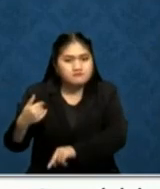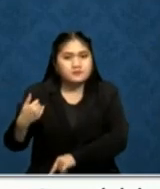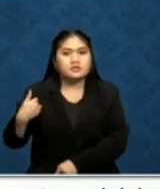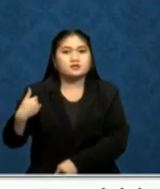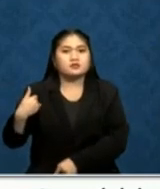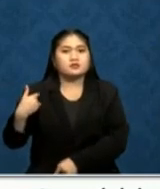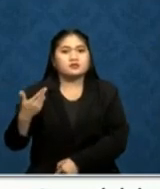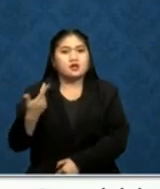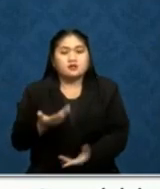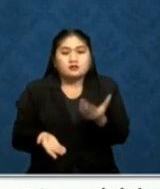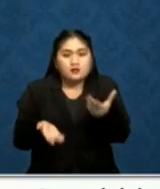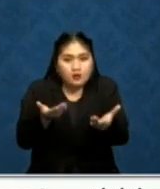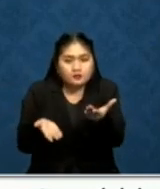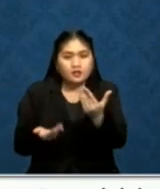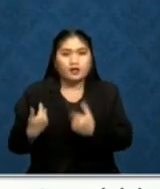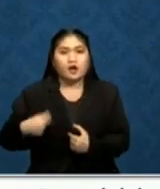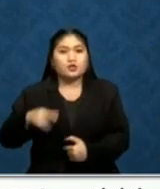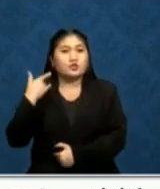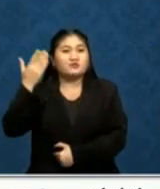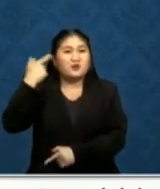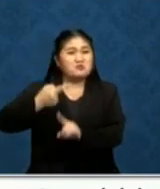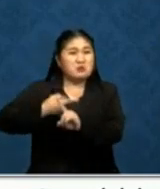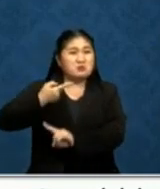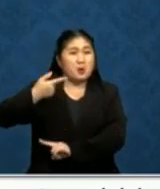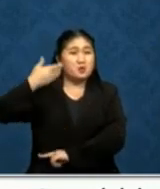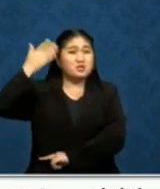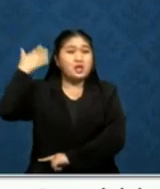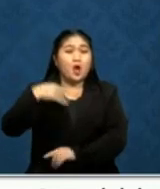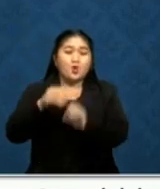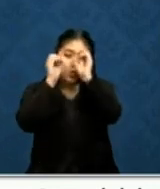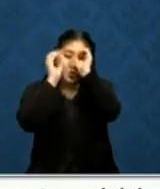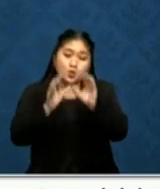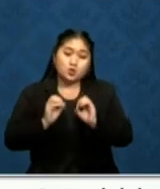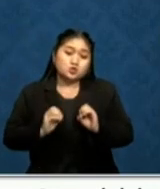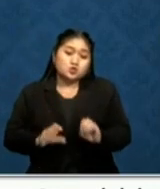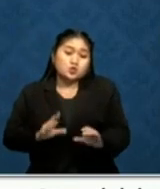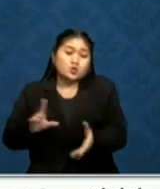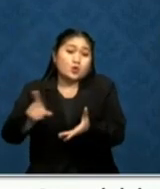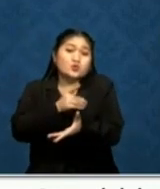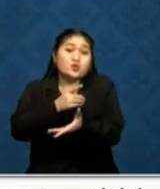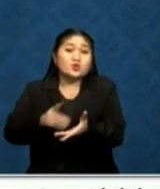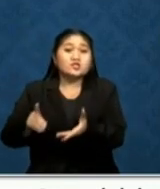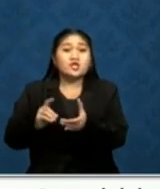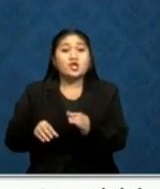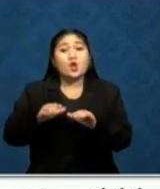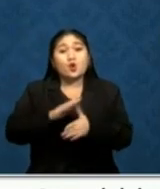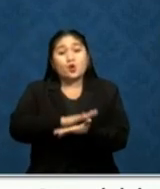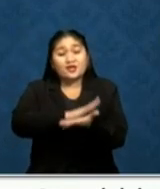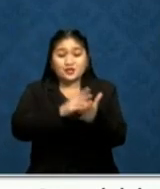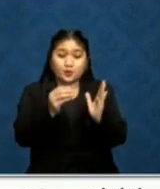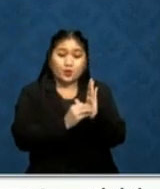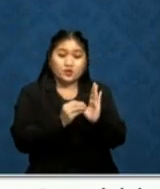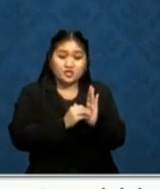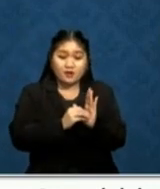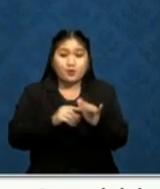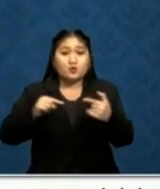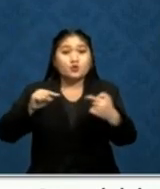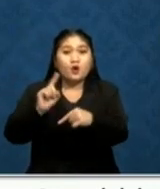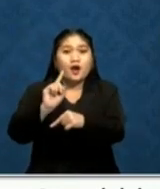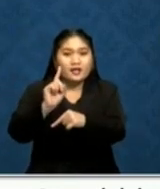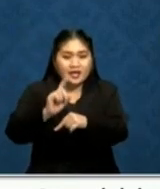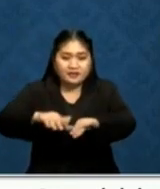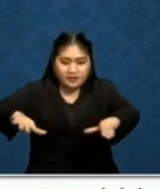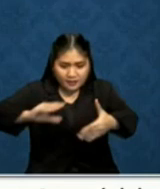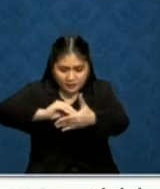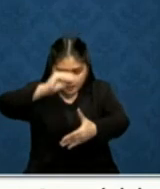เก่าไปก่อนนั้นอีกประมาณเกือบ2เดือนครูสอนวิชาดนตรีโรงเรียนแห่งหนึ่งในกรุงเทพล่วงละเมิดทางเพศ